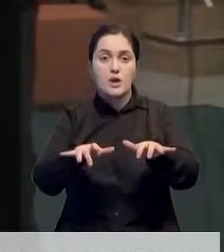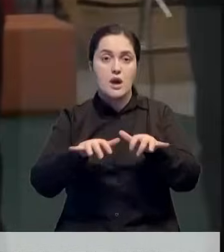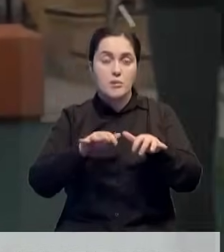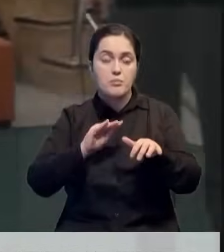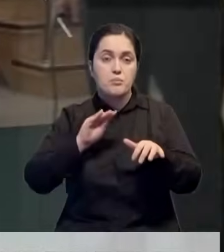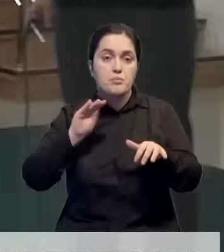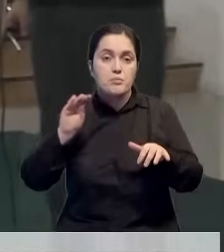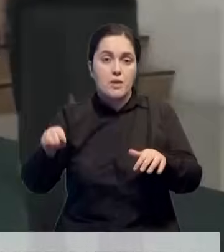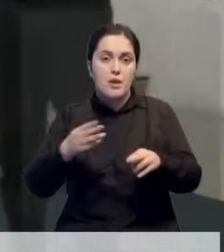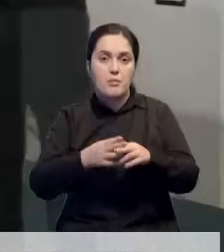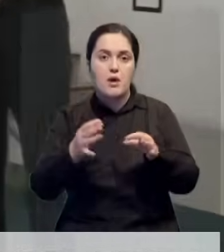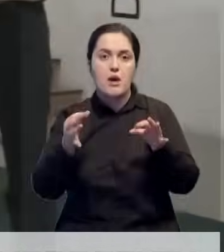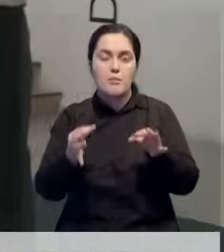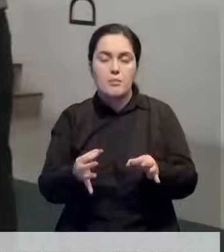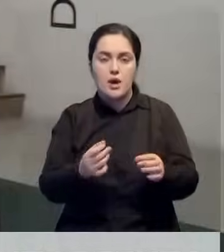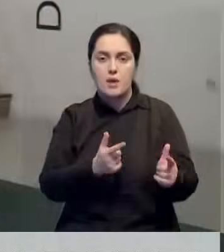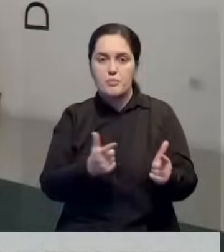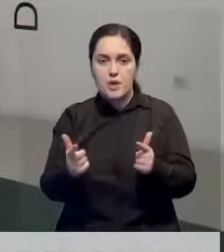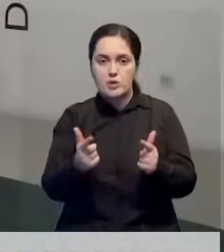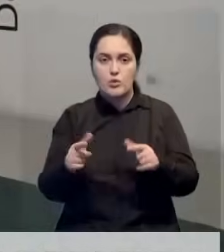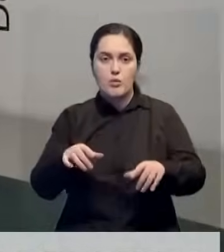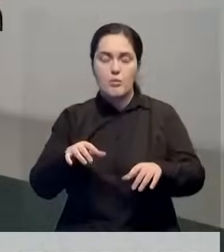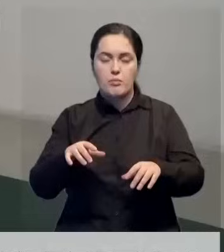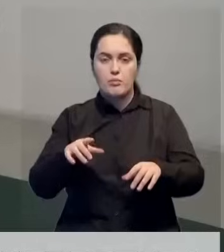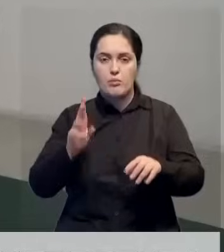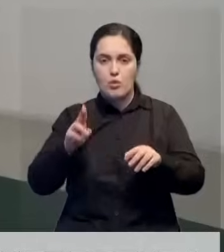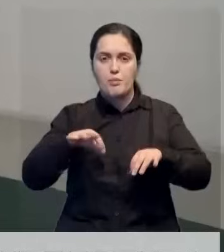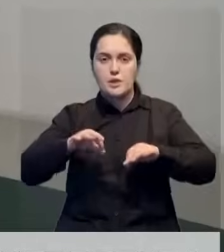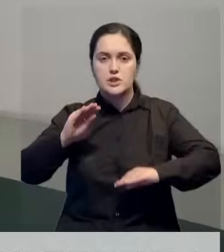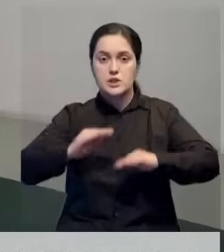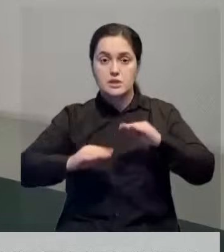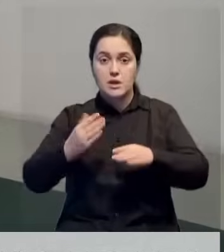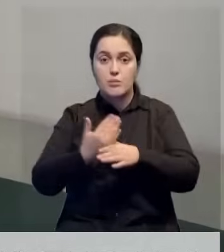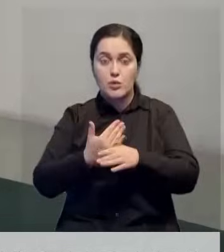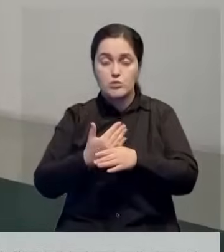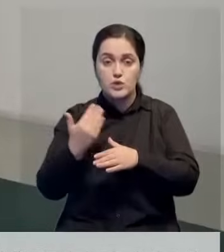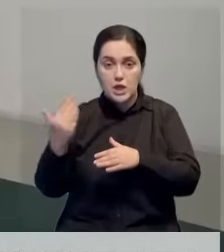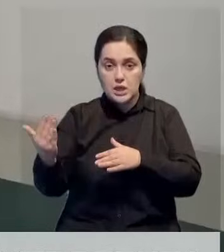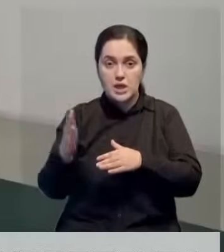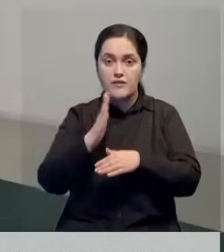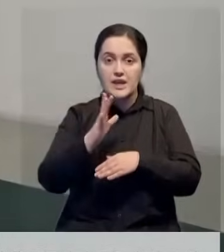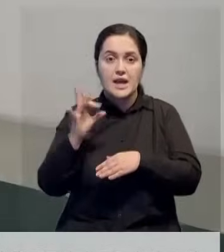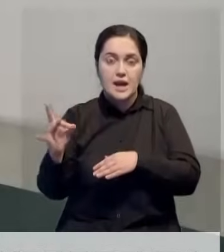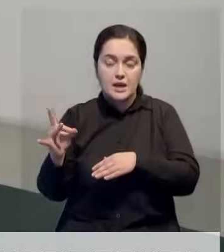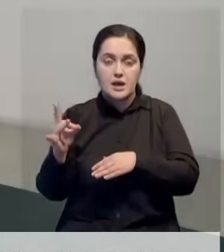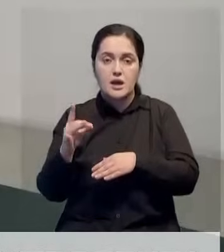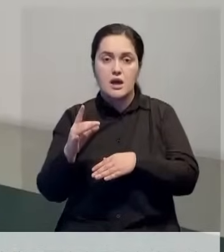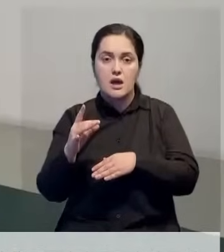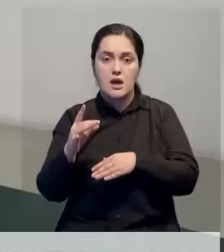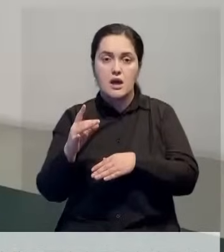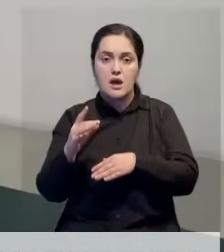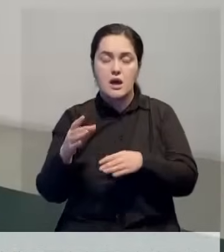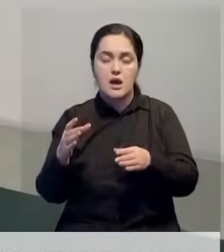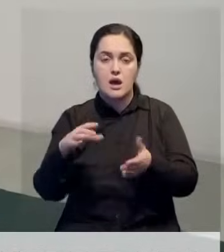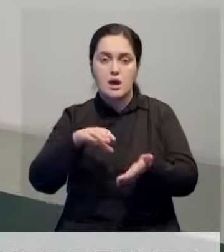для правильной подготовки машиностроителей. Например, с помощью этой VR-лаборатории студентов учат